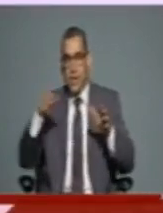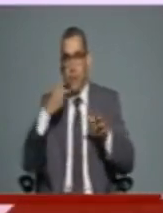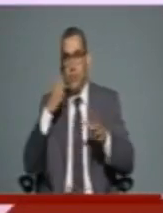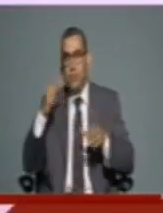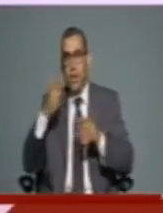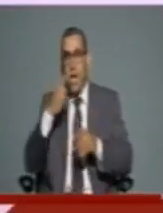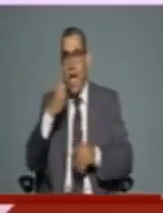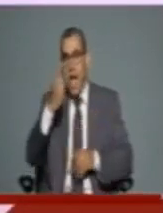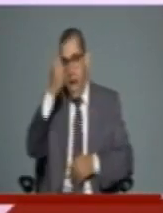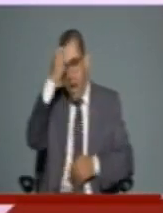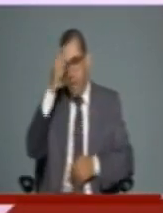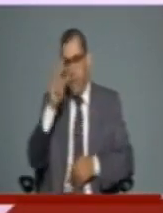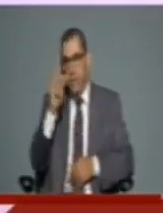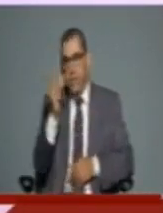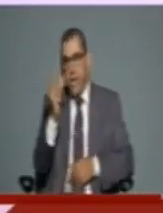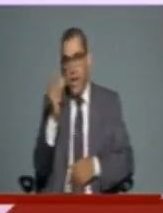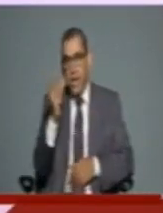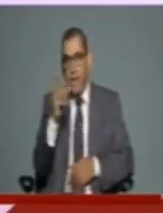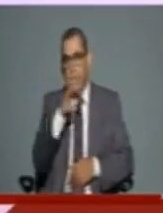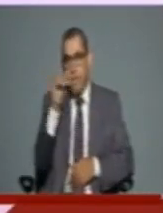طن والتكلفه